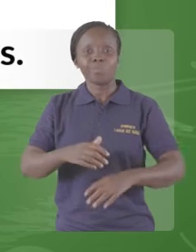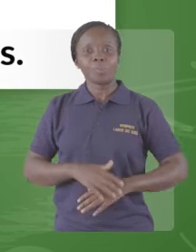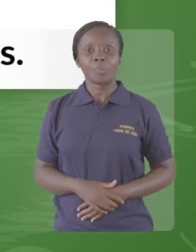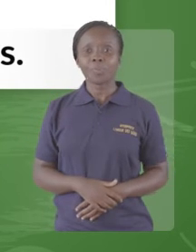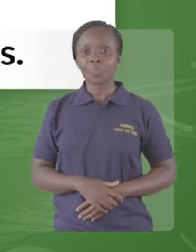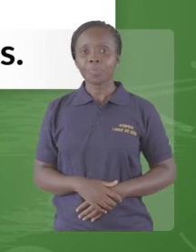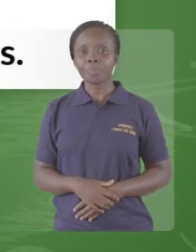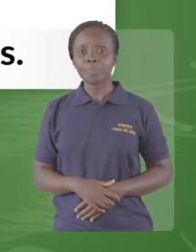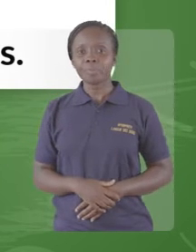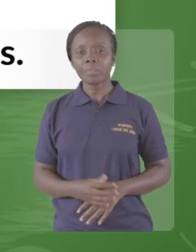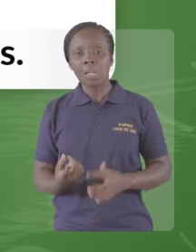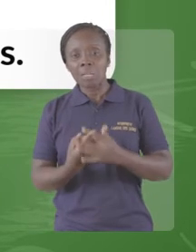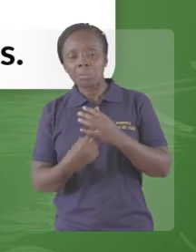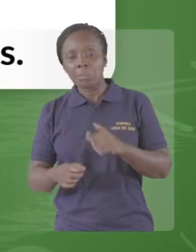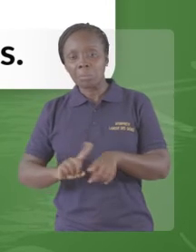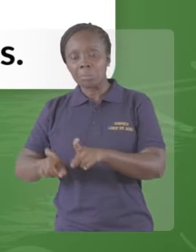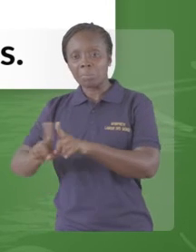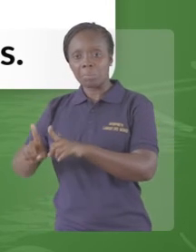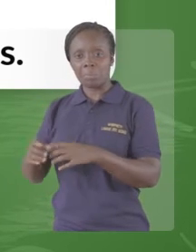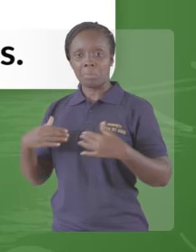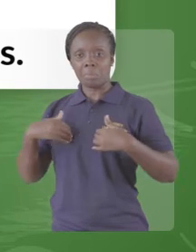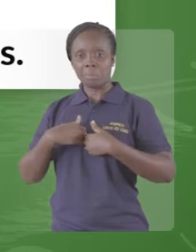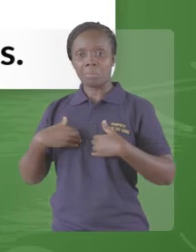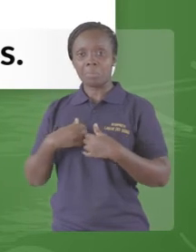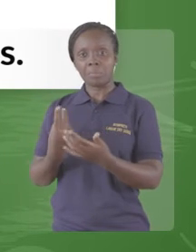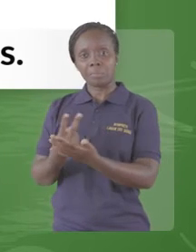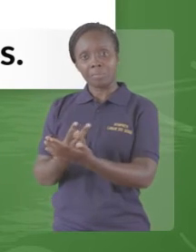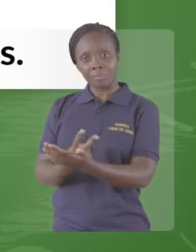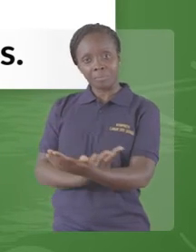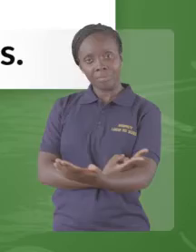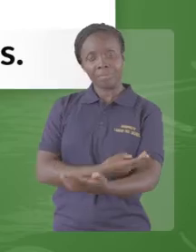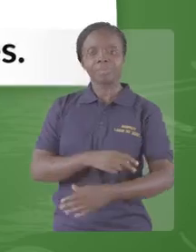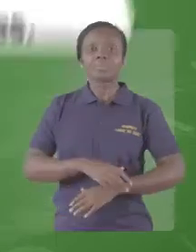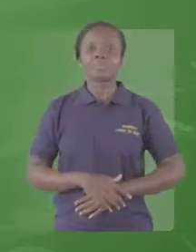la disparition des espèces animales et végétales.